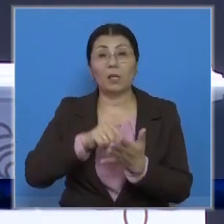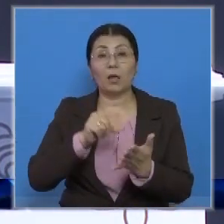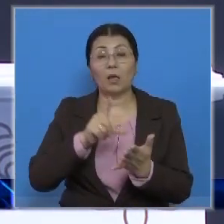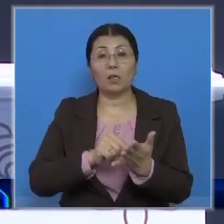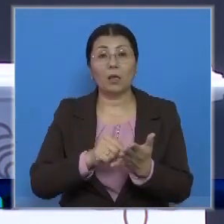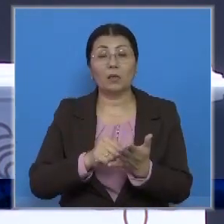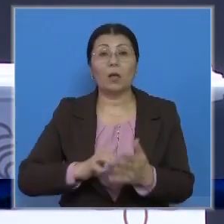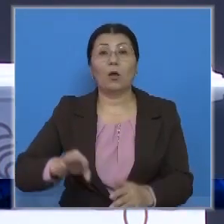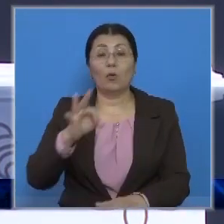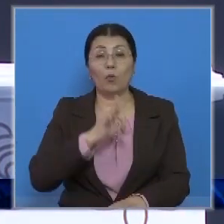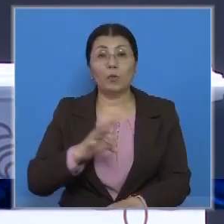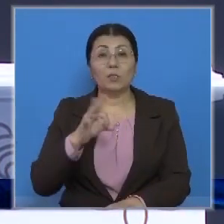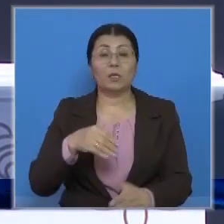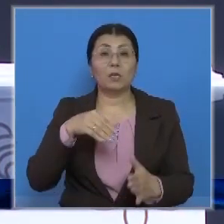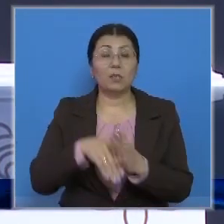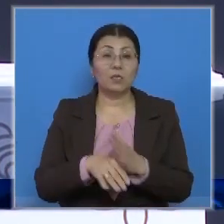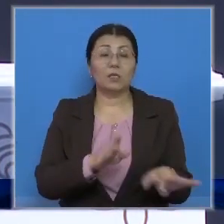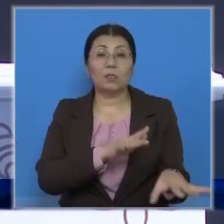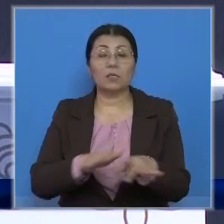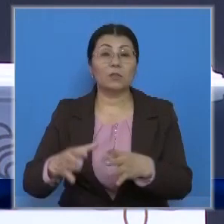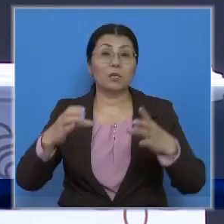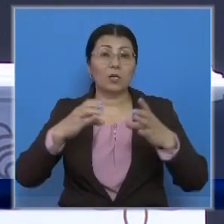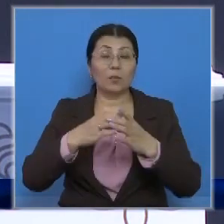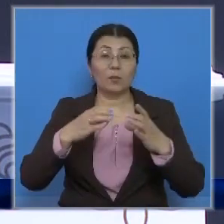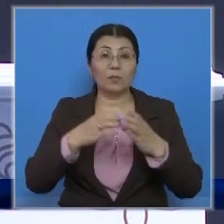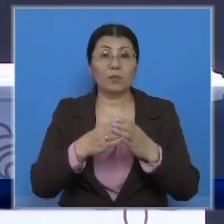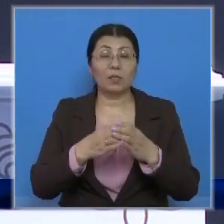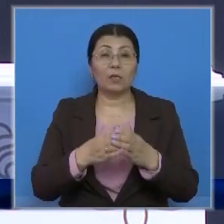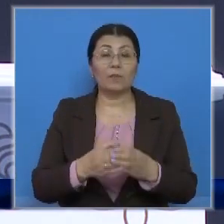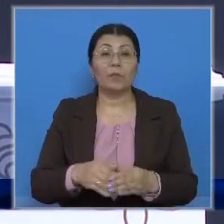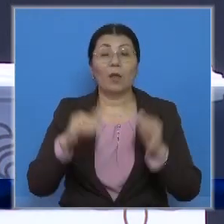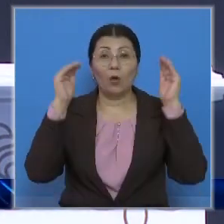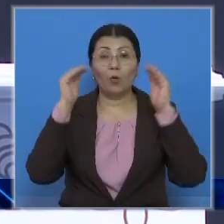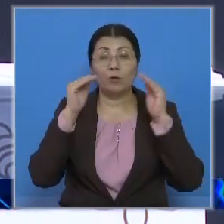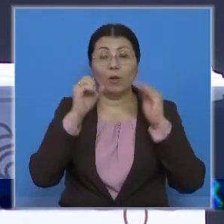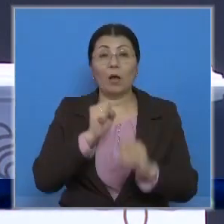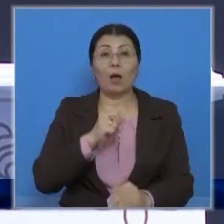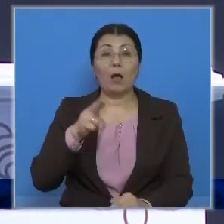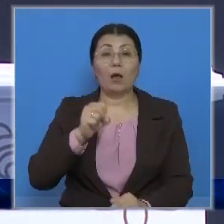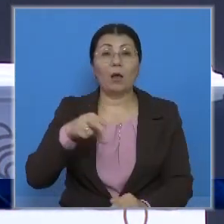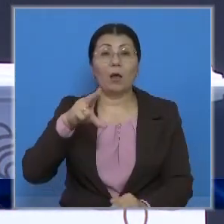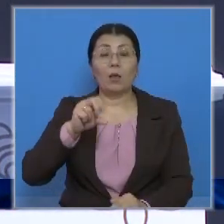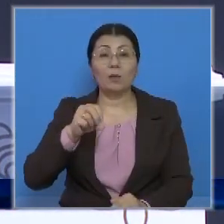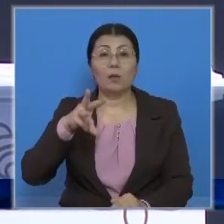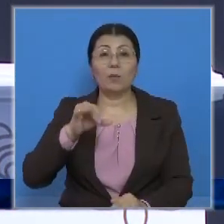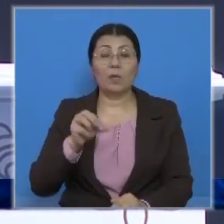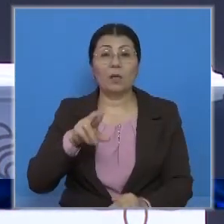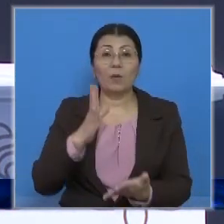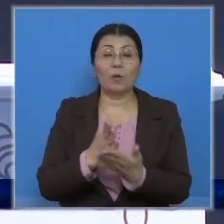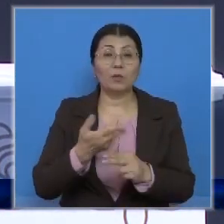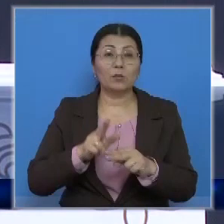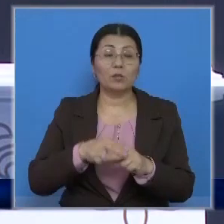Қостанай облыстарында ішкі істер органдарының ведомствоаралық университетіміз, академияларымыз бар. Сол жерден